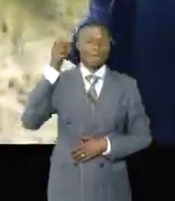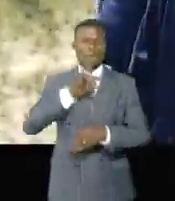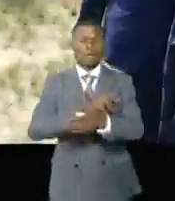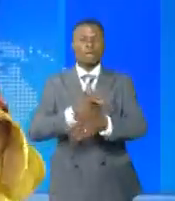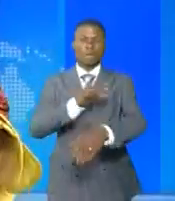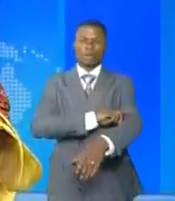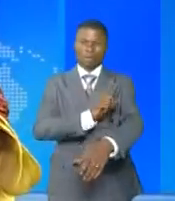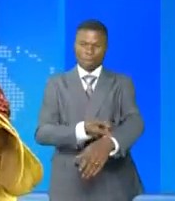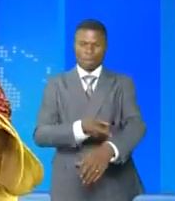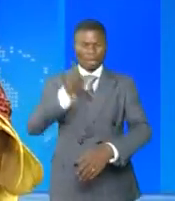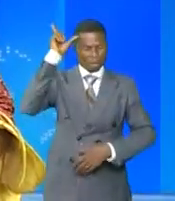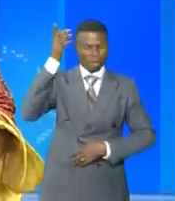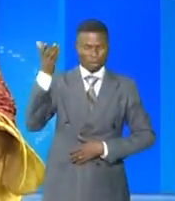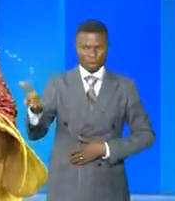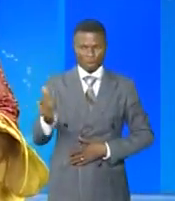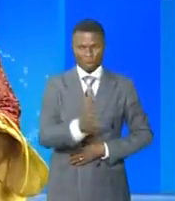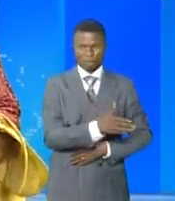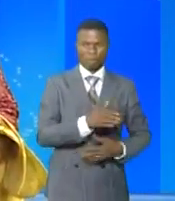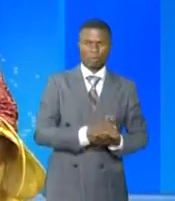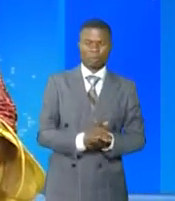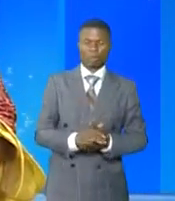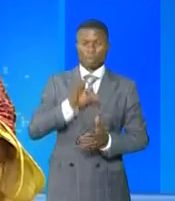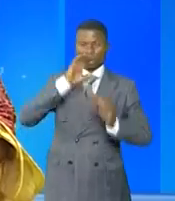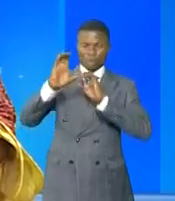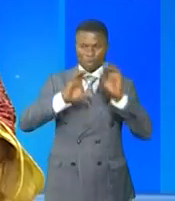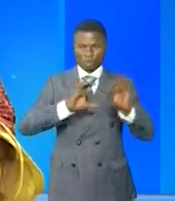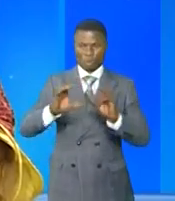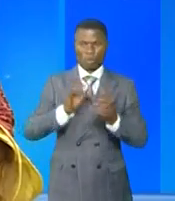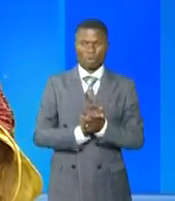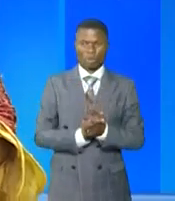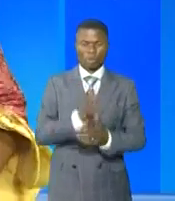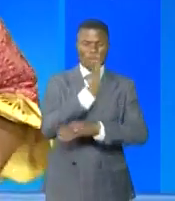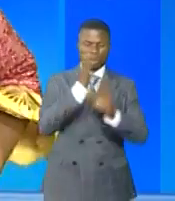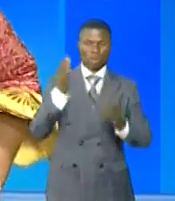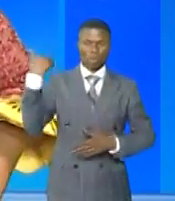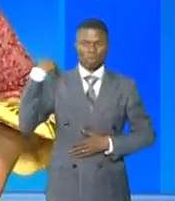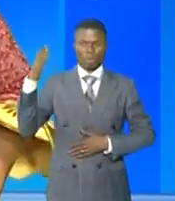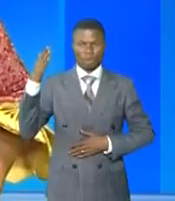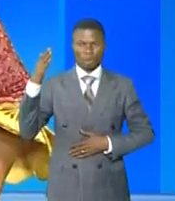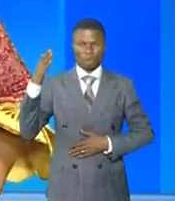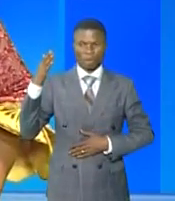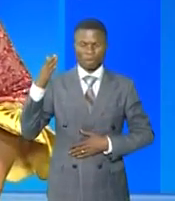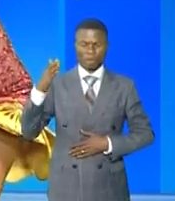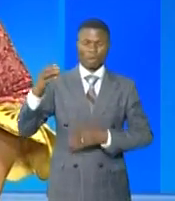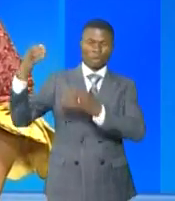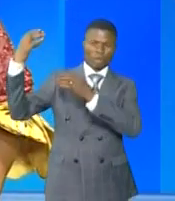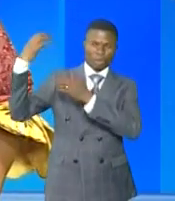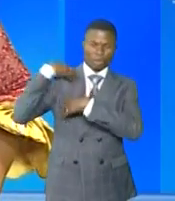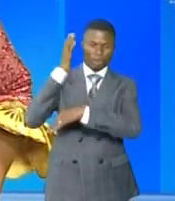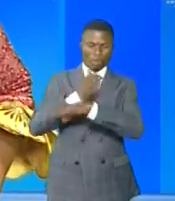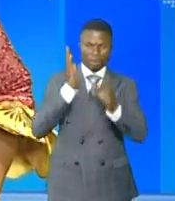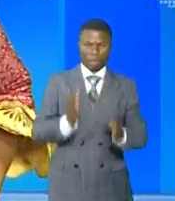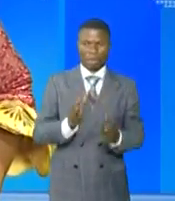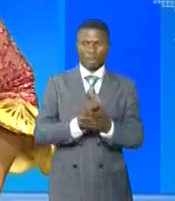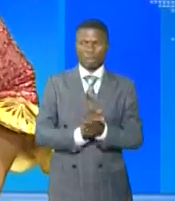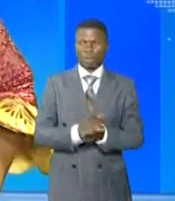Lubumbashi. Et ce communiqué du Conseil d'État, le greffier en chef du Conseil d'État porte à la